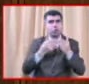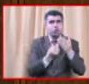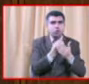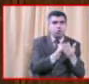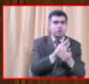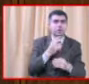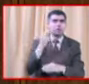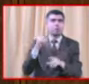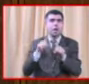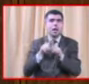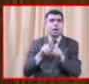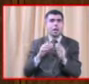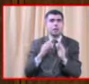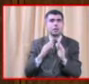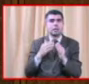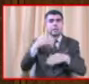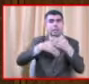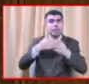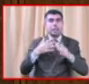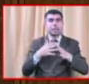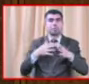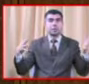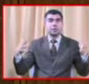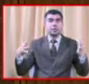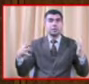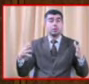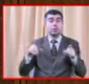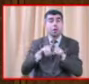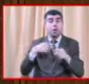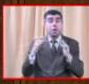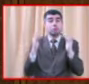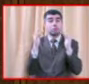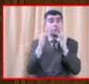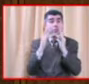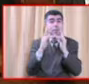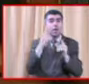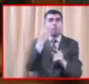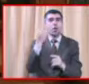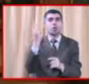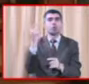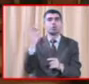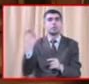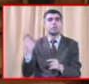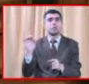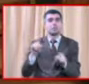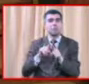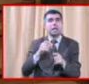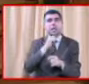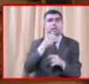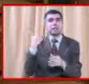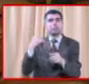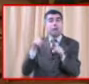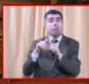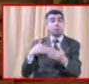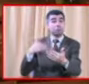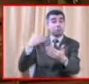في ذوك المناطق. لا يعقل يعني مستشفيات ما كيوصلش العدد ديال الاسره ديال 120 سرير جوج، وغادي نستمروا يعني هذه المده